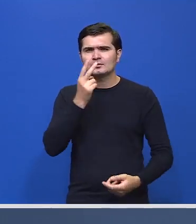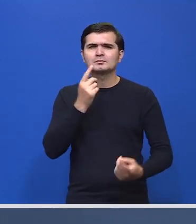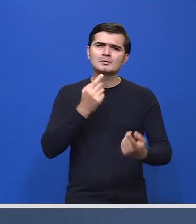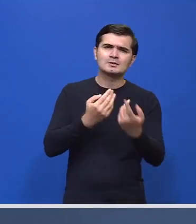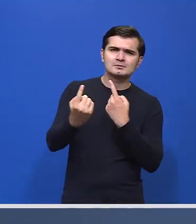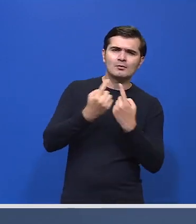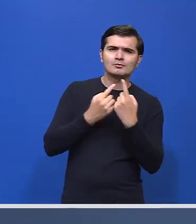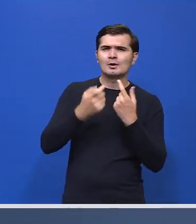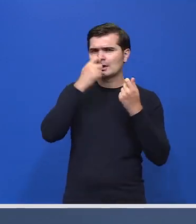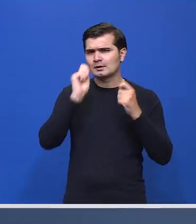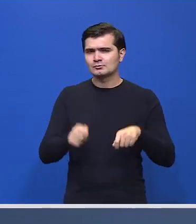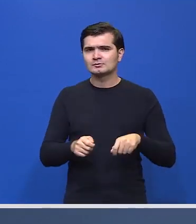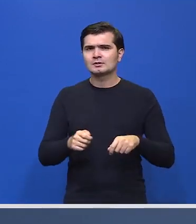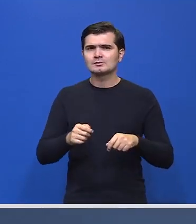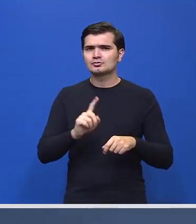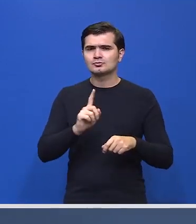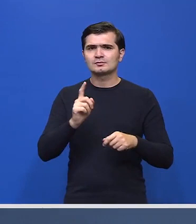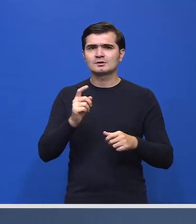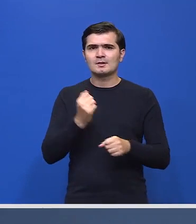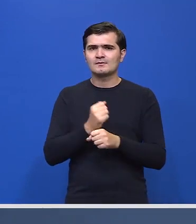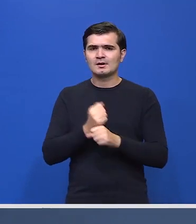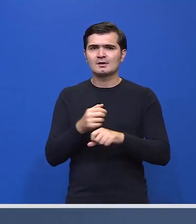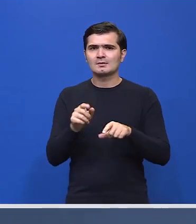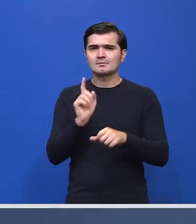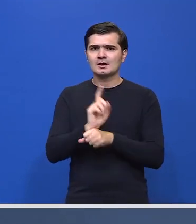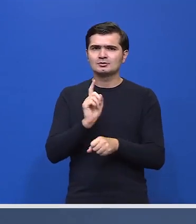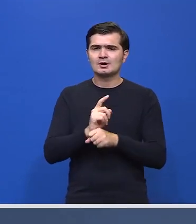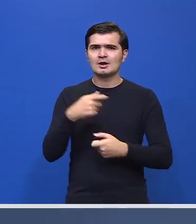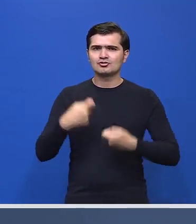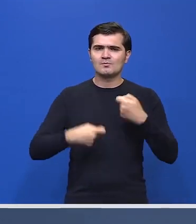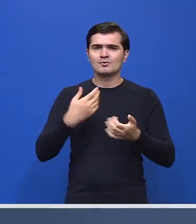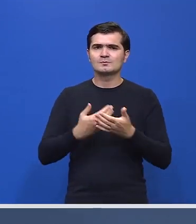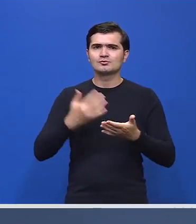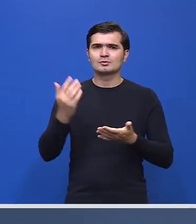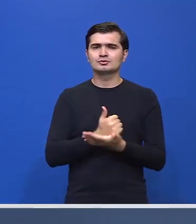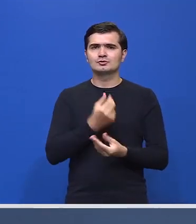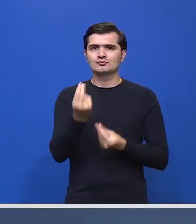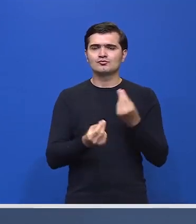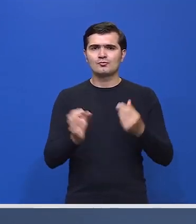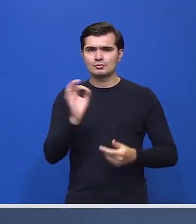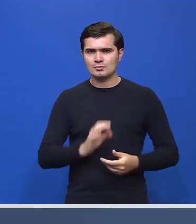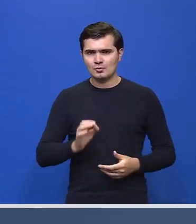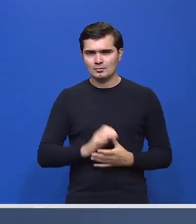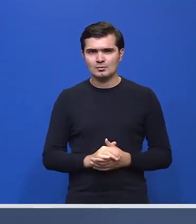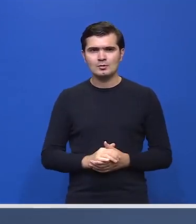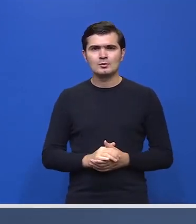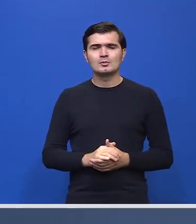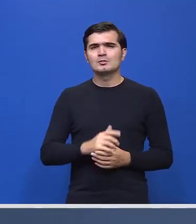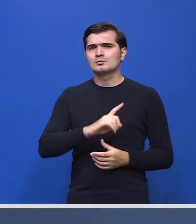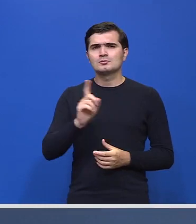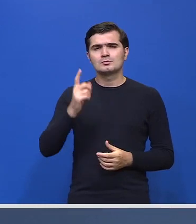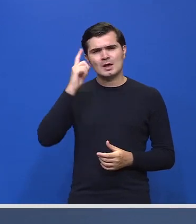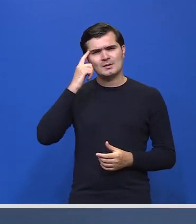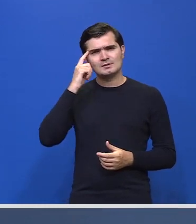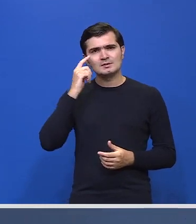revenit asupra deciziei și câștigurile nu vor mai fi la fel de strict impozitate. Nu, era vorba de raportarea la oameni și la